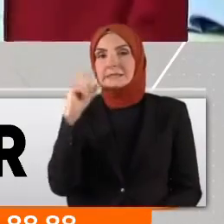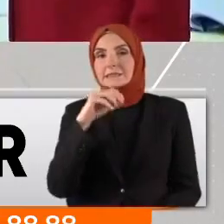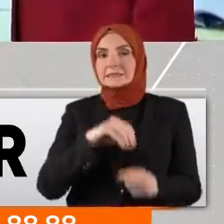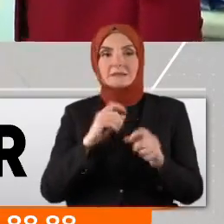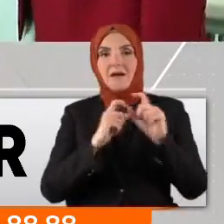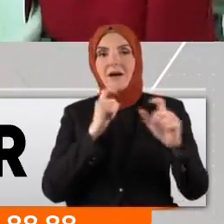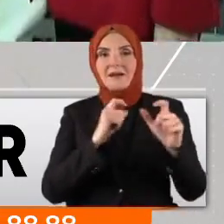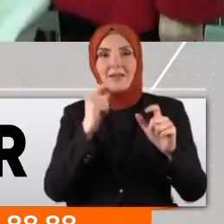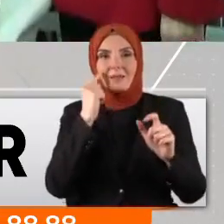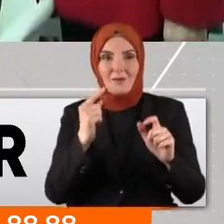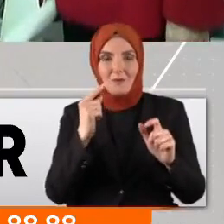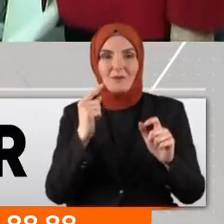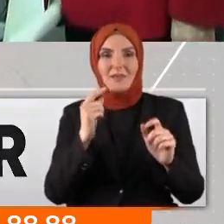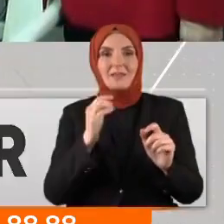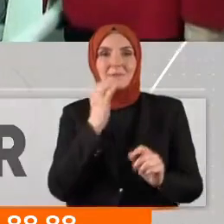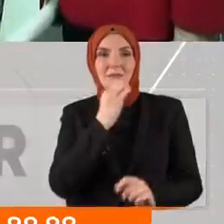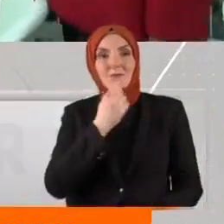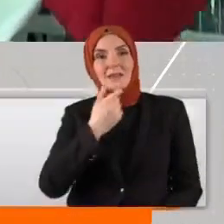sayısını ancak koruyabiliyor.